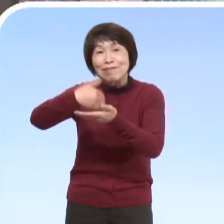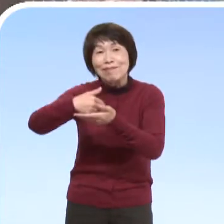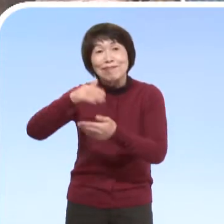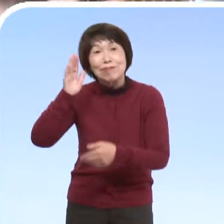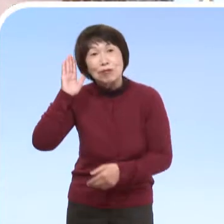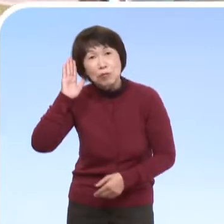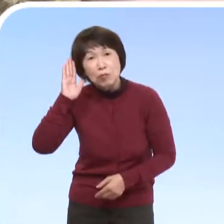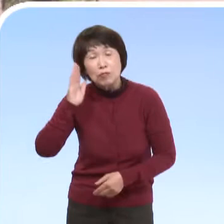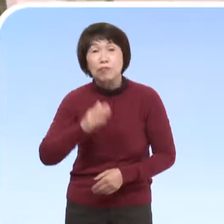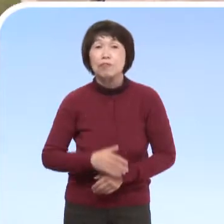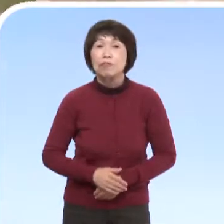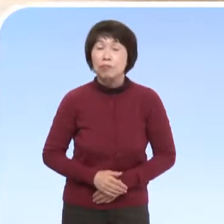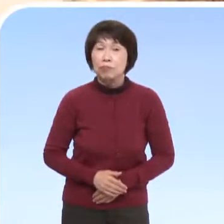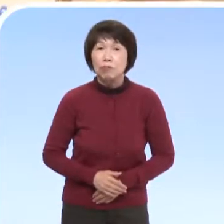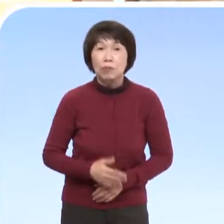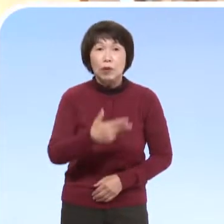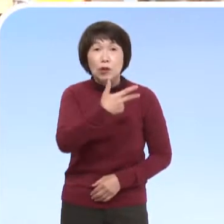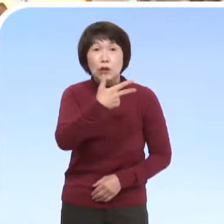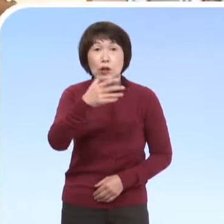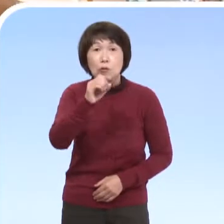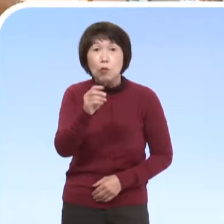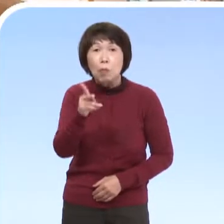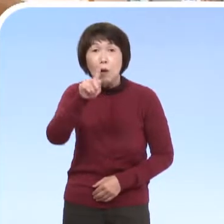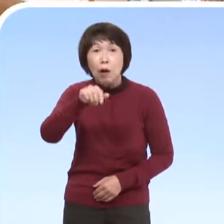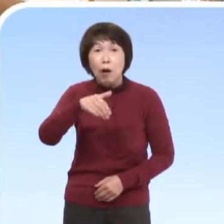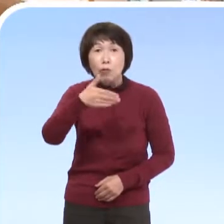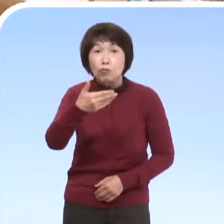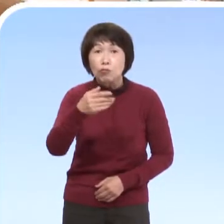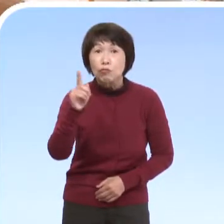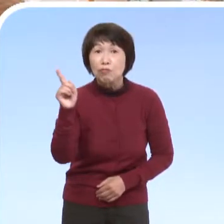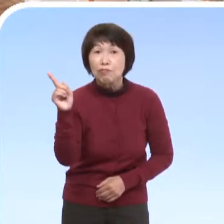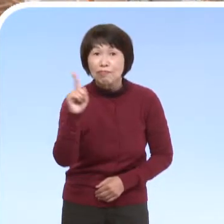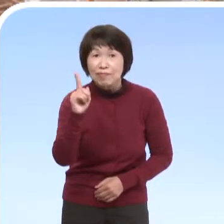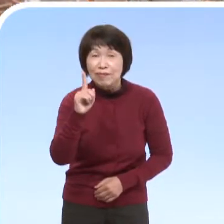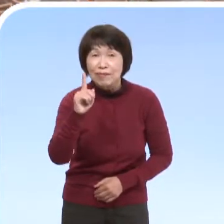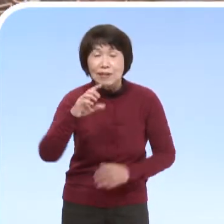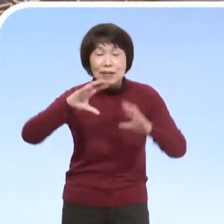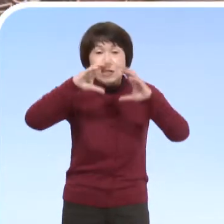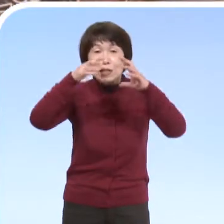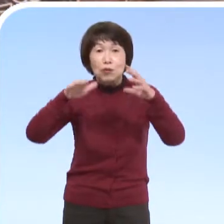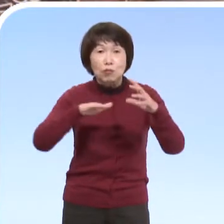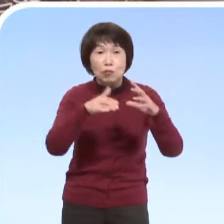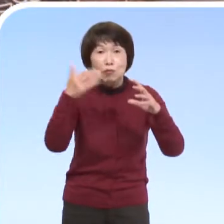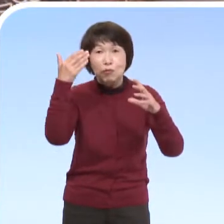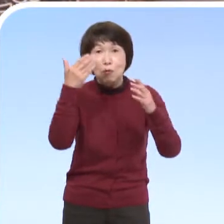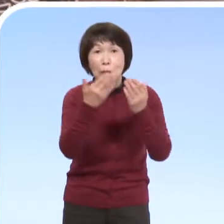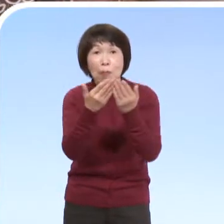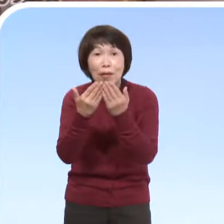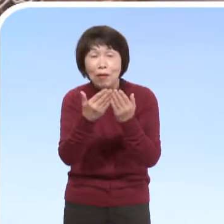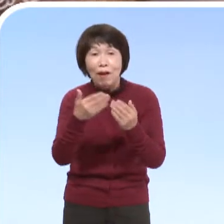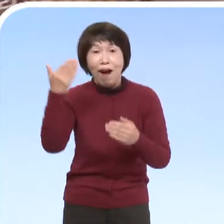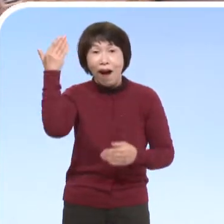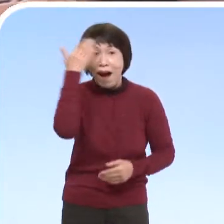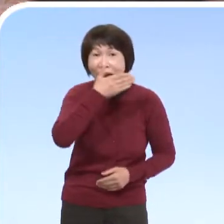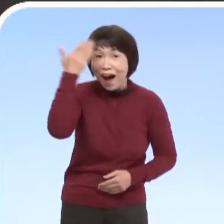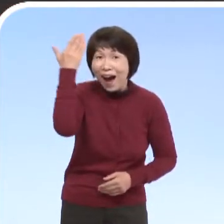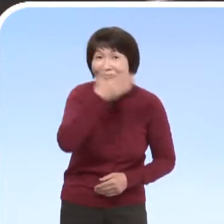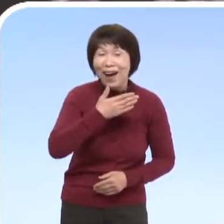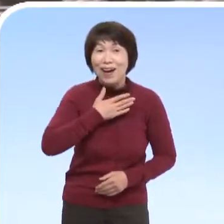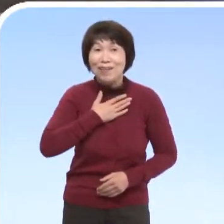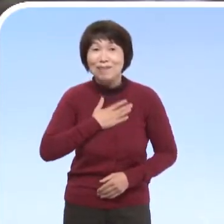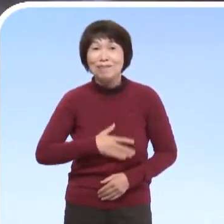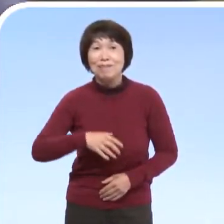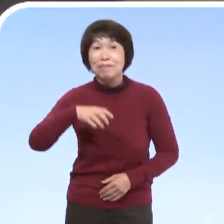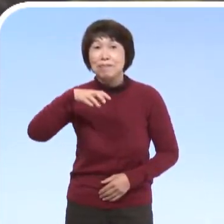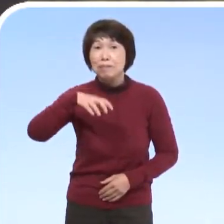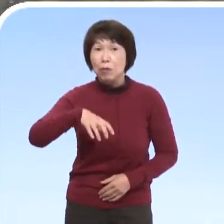ジオパークとは、地球を学び丸ごと楽しむことができる場所のこと。こちらの施設では日